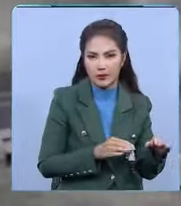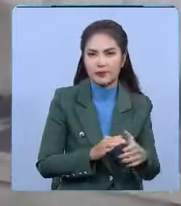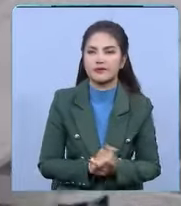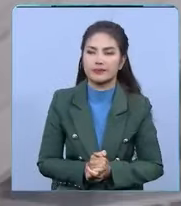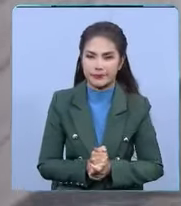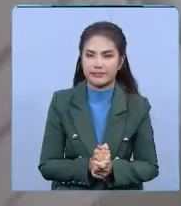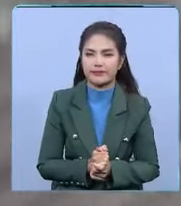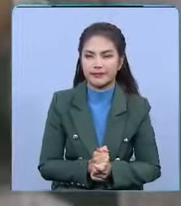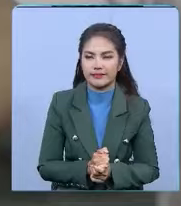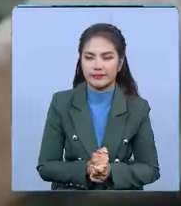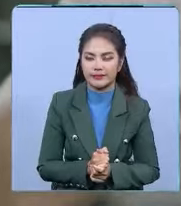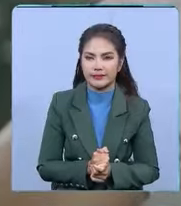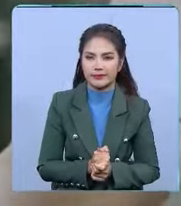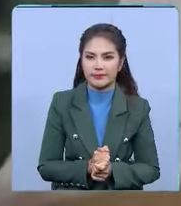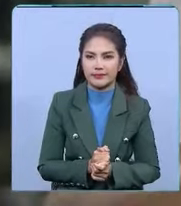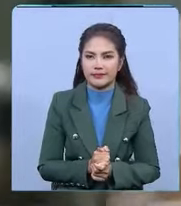าม